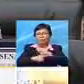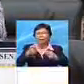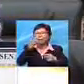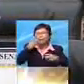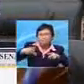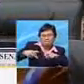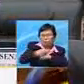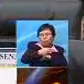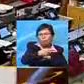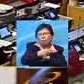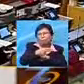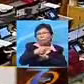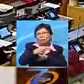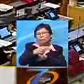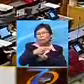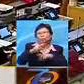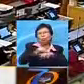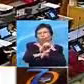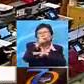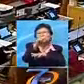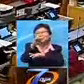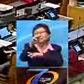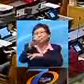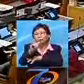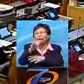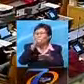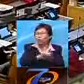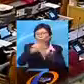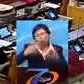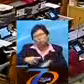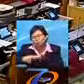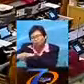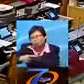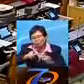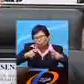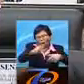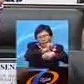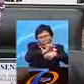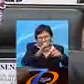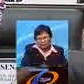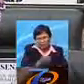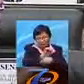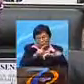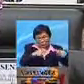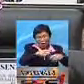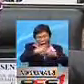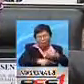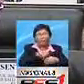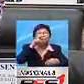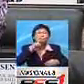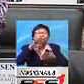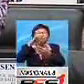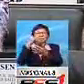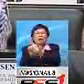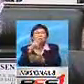pesalah pedofilia secara kimia. Perkara itu telah dibincangkan dalam pasukan petugas berkaitan jenayah seksual terhadap